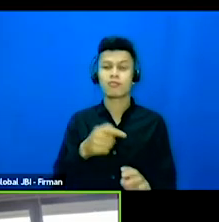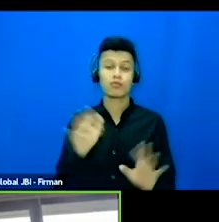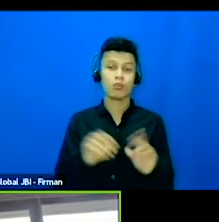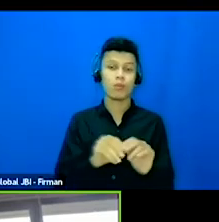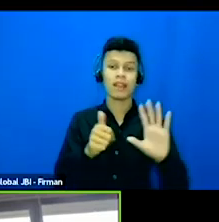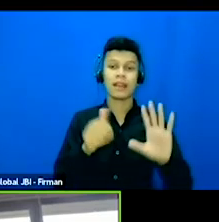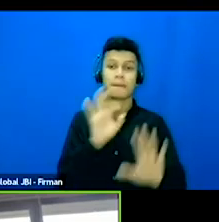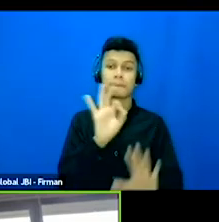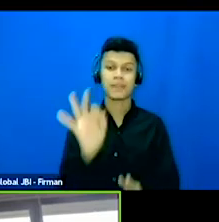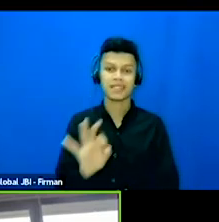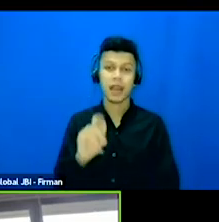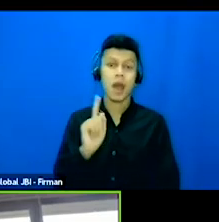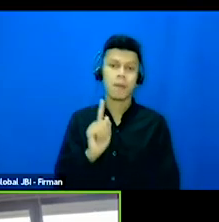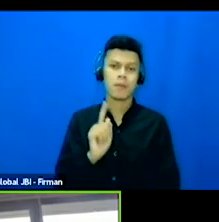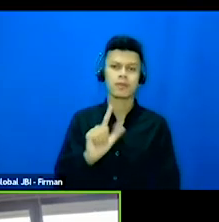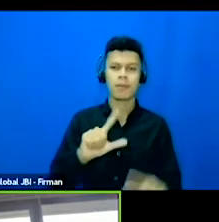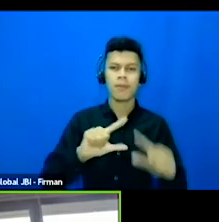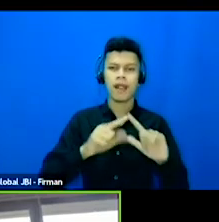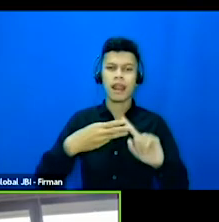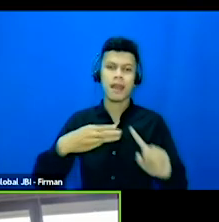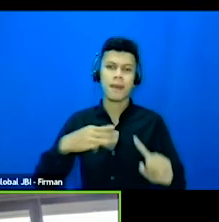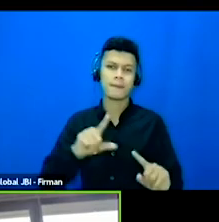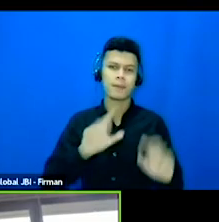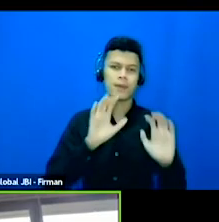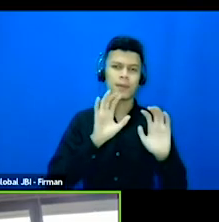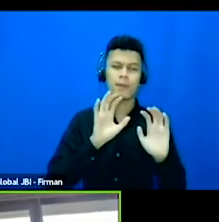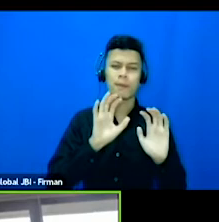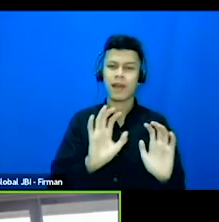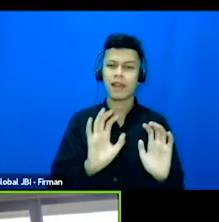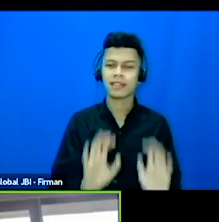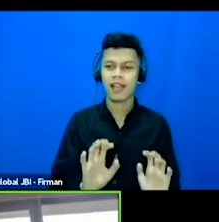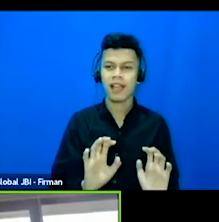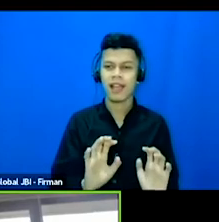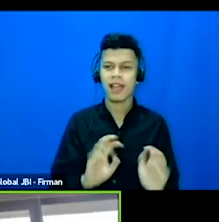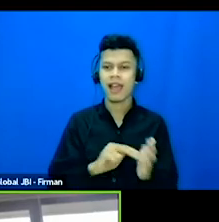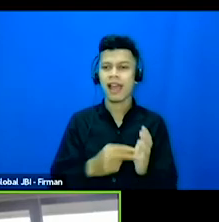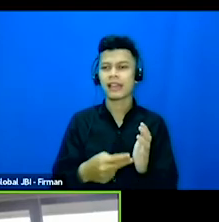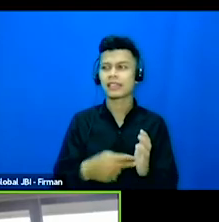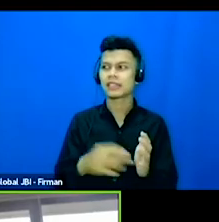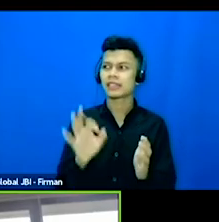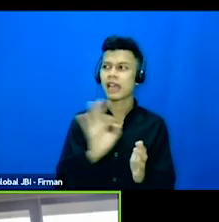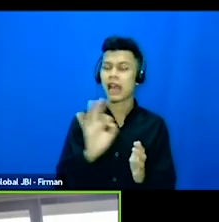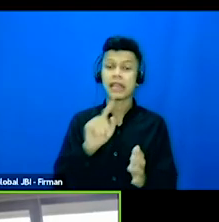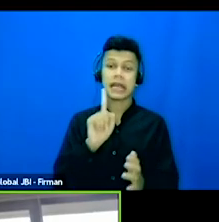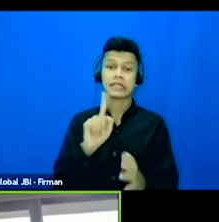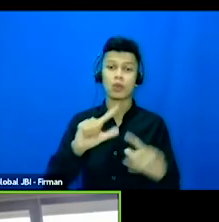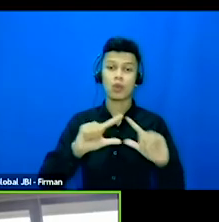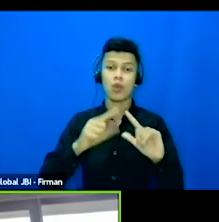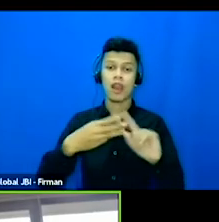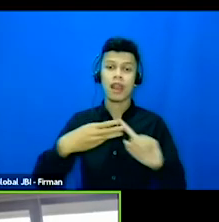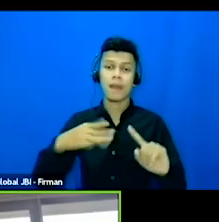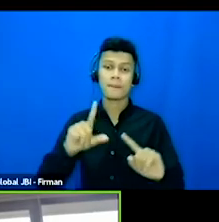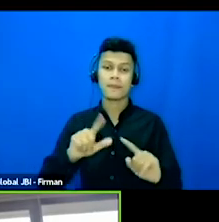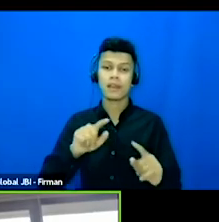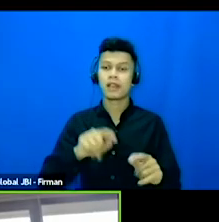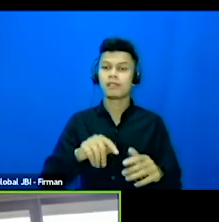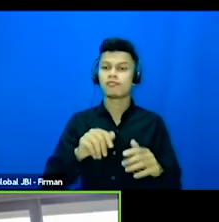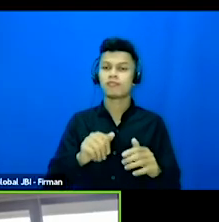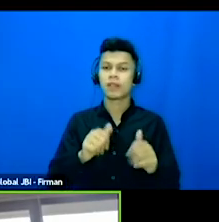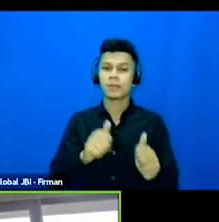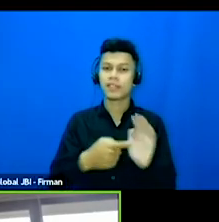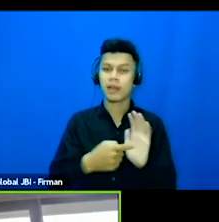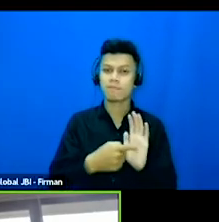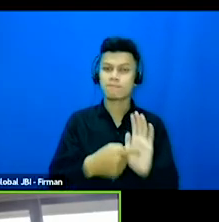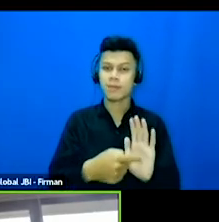cukup banyaknya label cukup banyak label sehingga enggak punya satu label yang teri Hi macet gitu ya